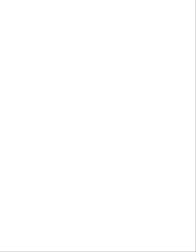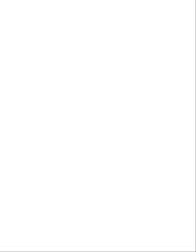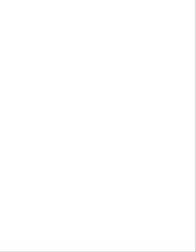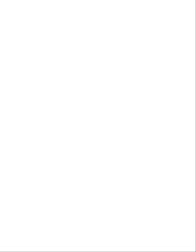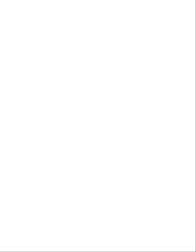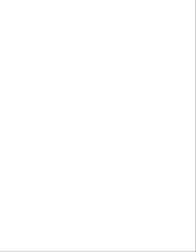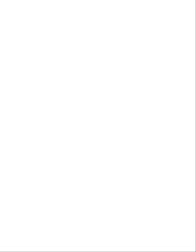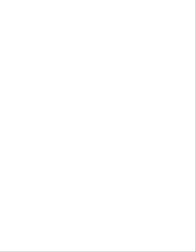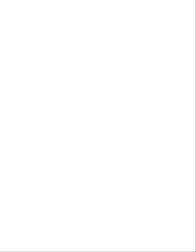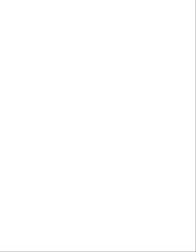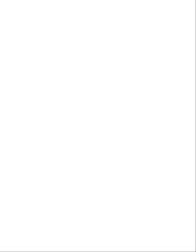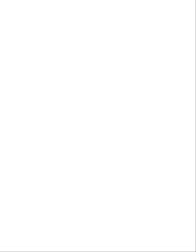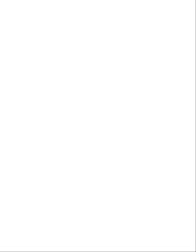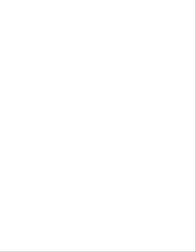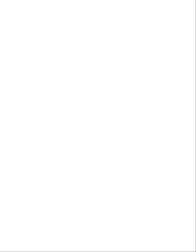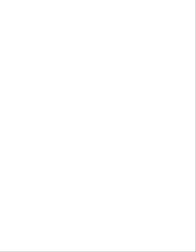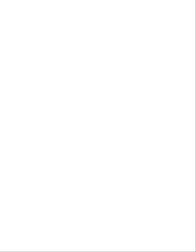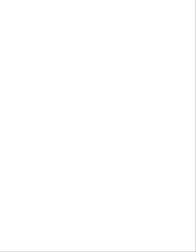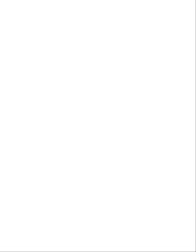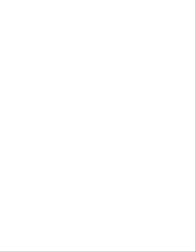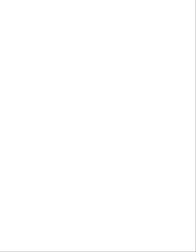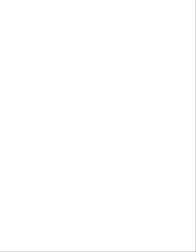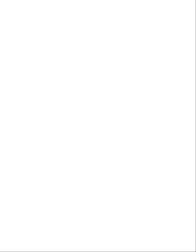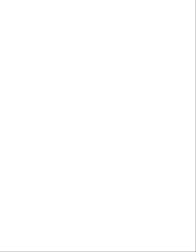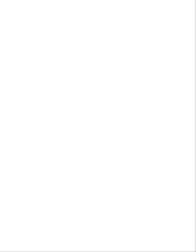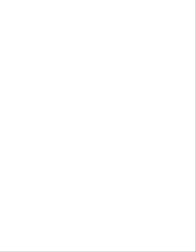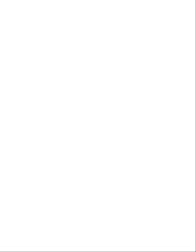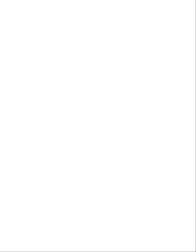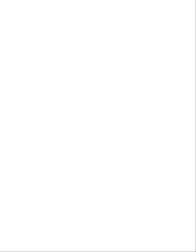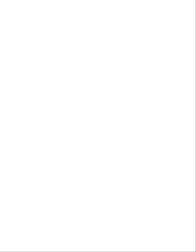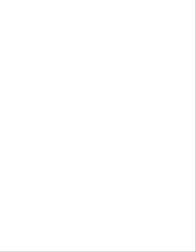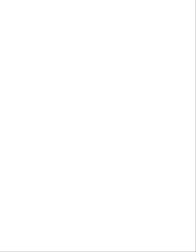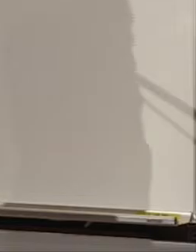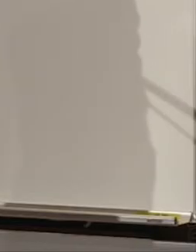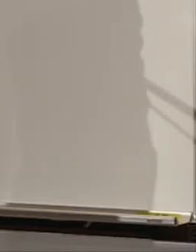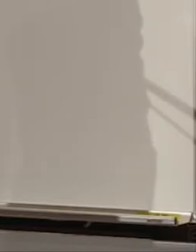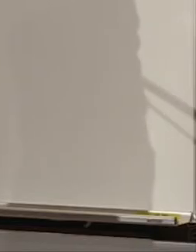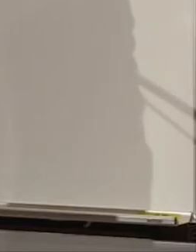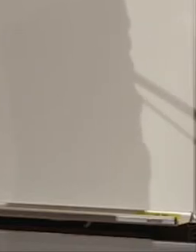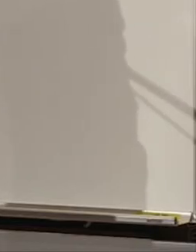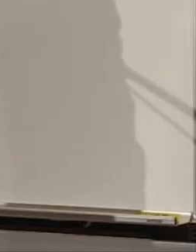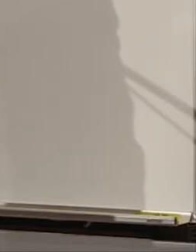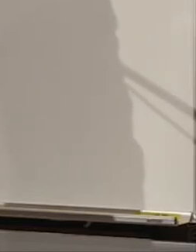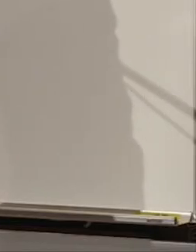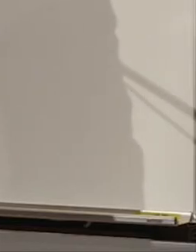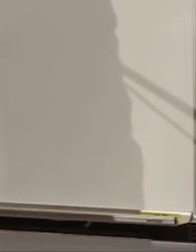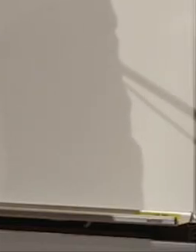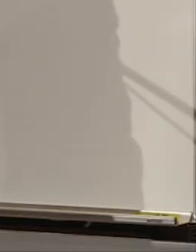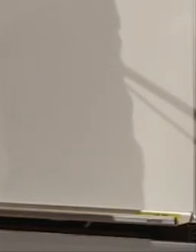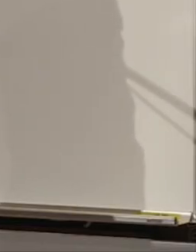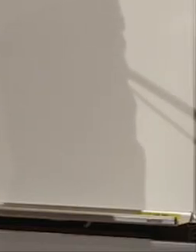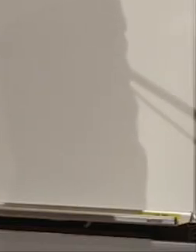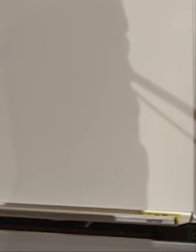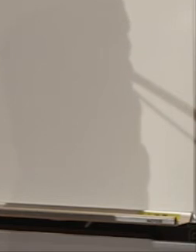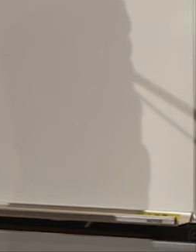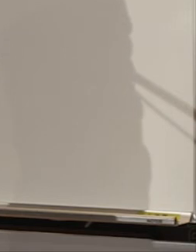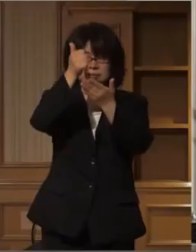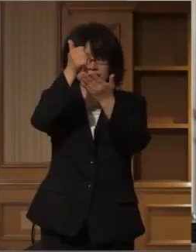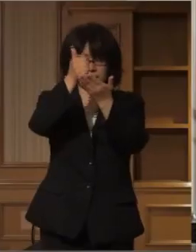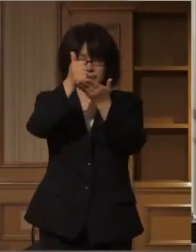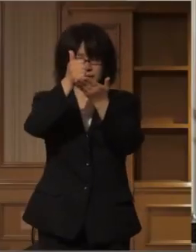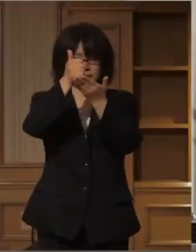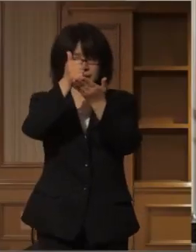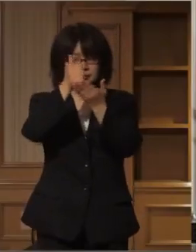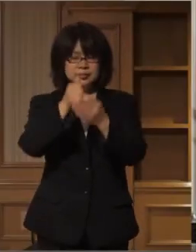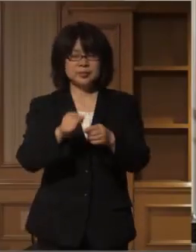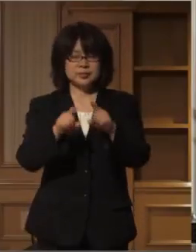ることはすべて時にかなって美しい。お祈りしたいと思います。愛する様、主は本当に美しい御業をなし